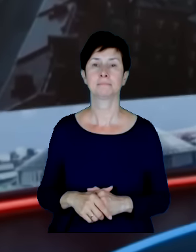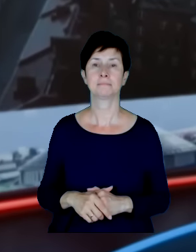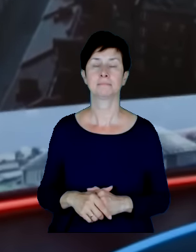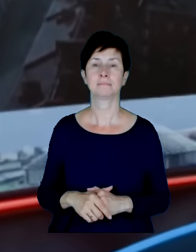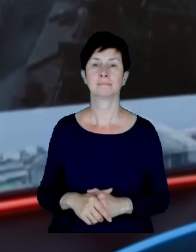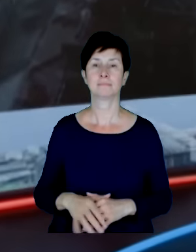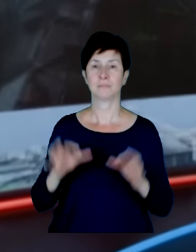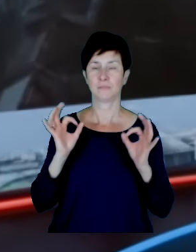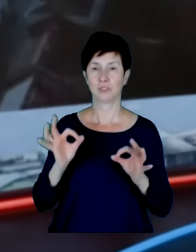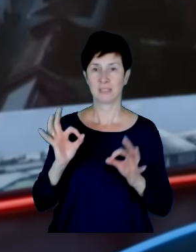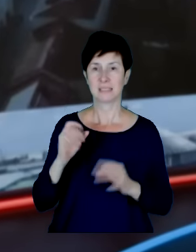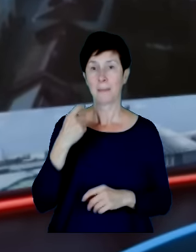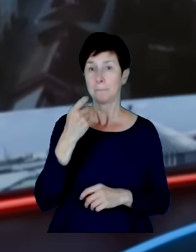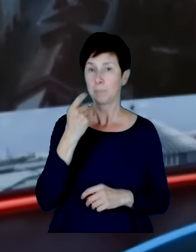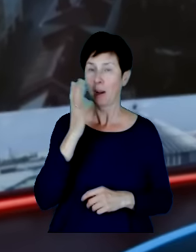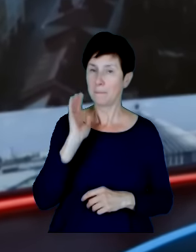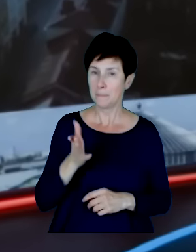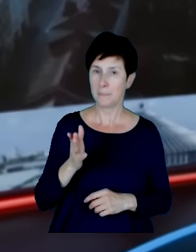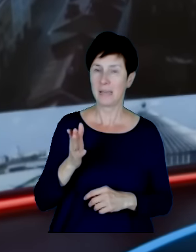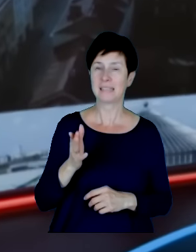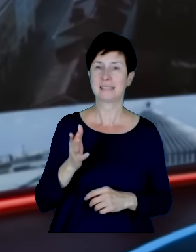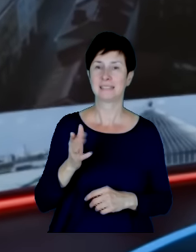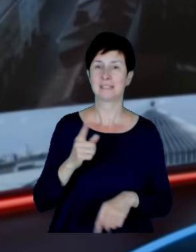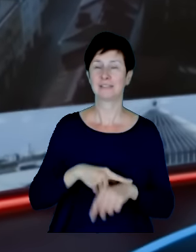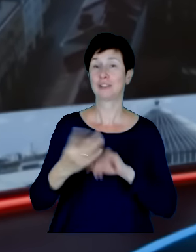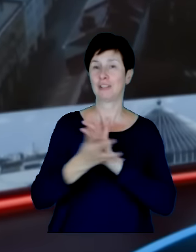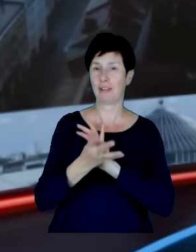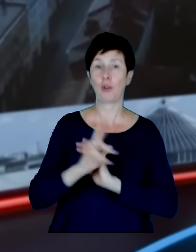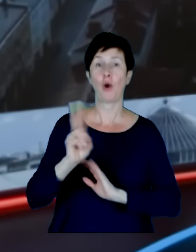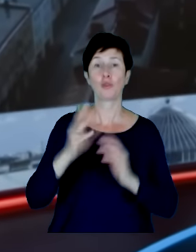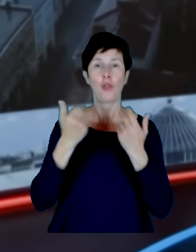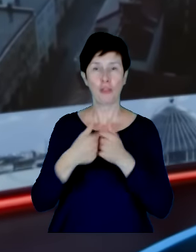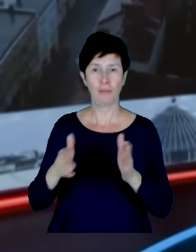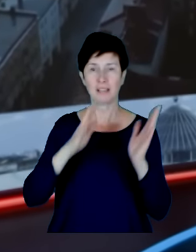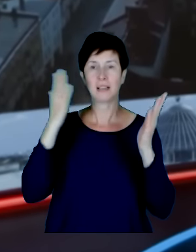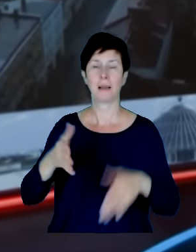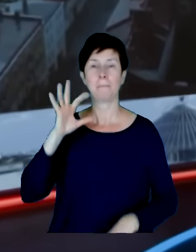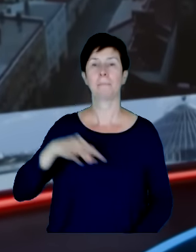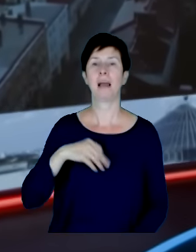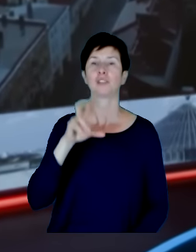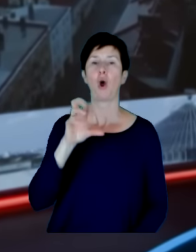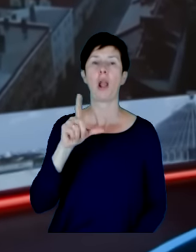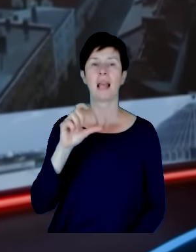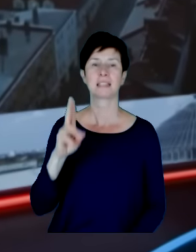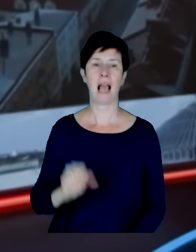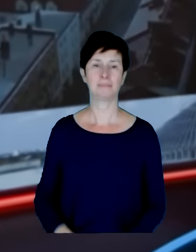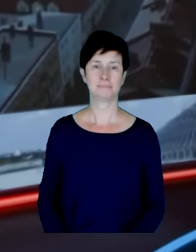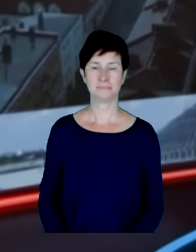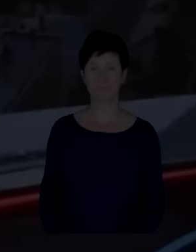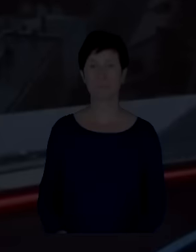dzisiaj zapuka do państwa domów o 19:00 kto otworzy danutę holeck spotka taki gość to jest ktoś do